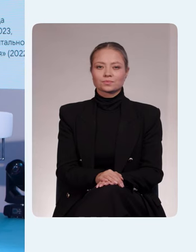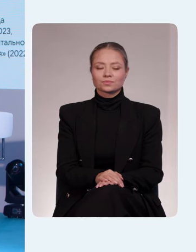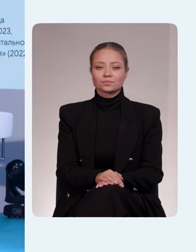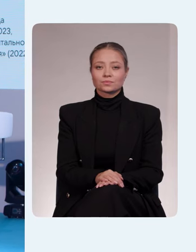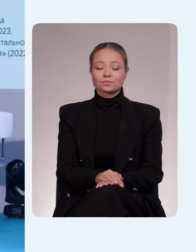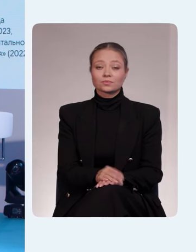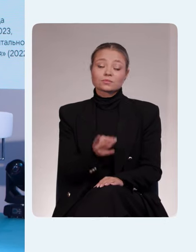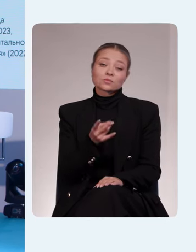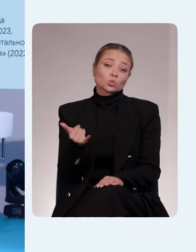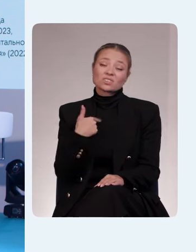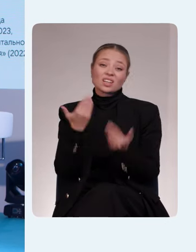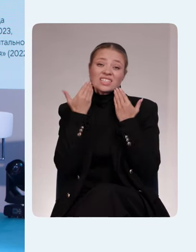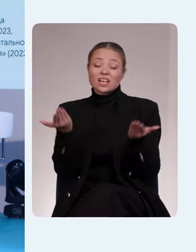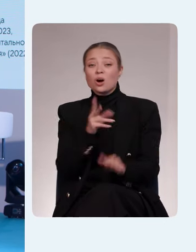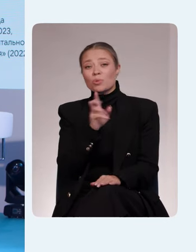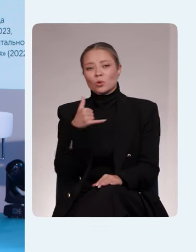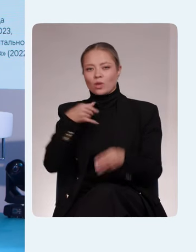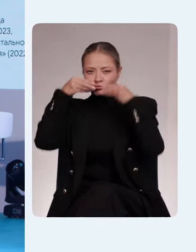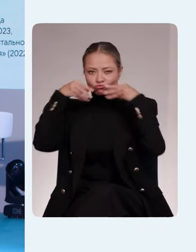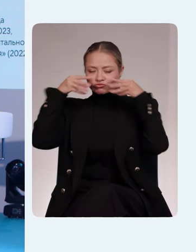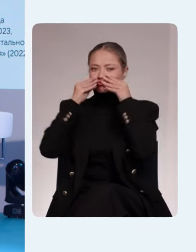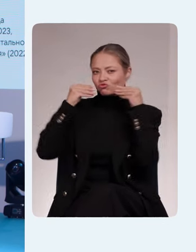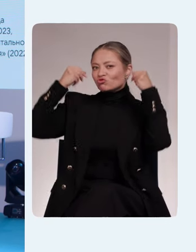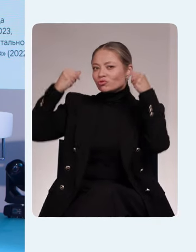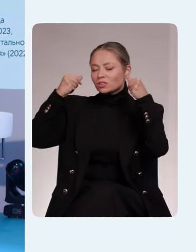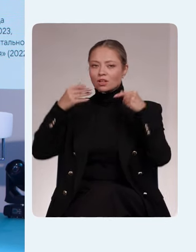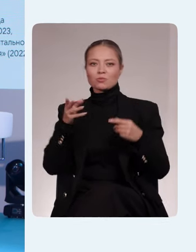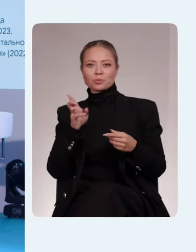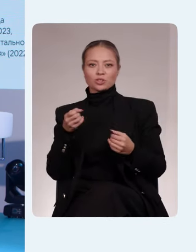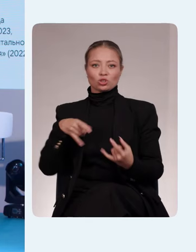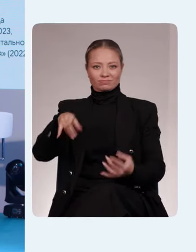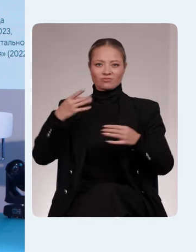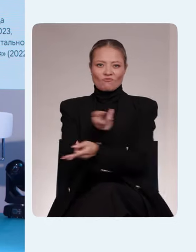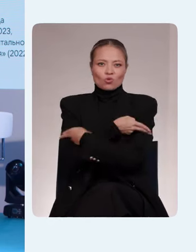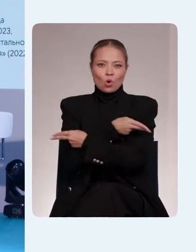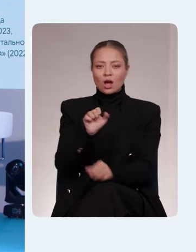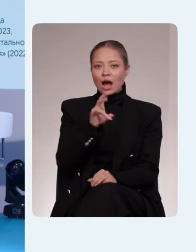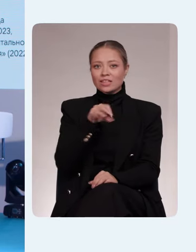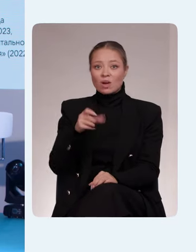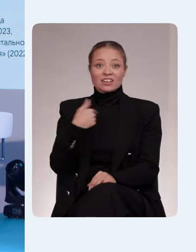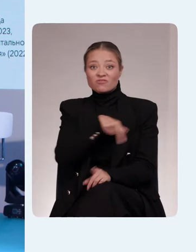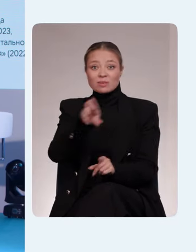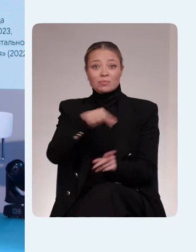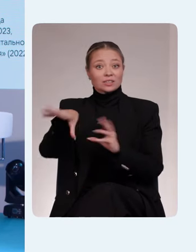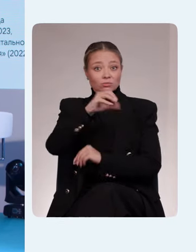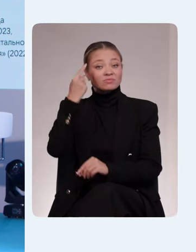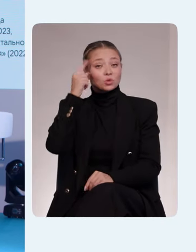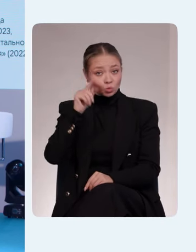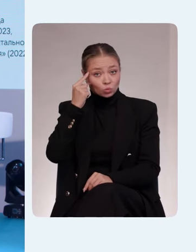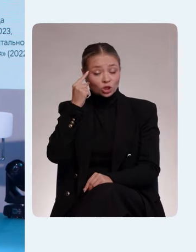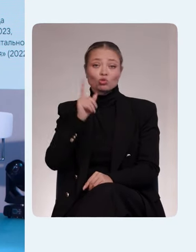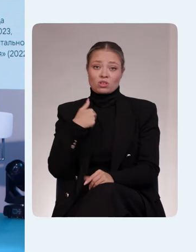Ну, я не знаю, если бы у меня были усы, и в этой еще футболке аниме, вы бы думали, что я ворую детей, на самом деле, да, скорее всего?